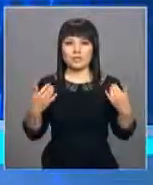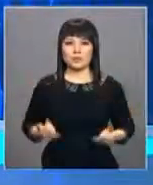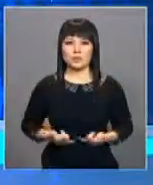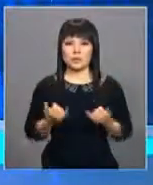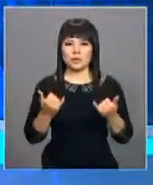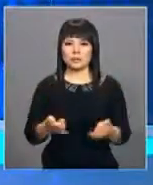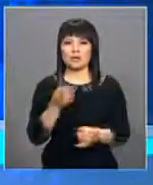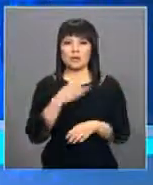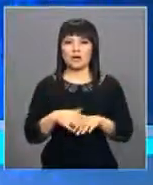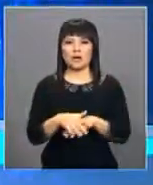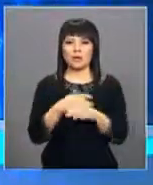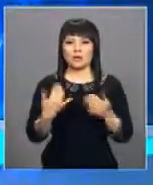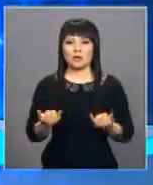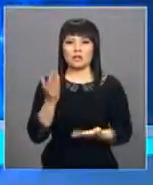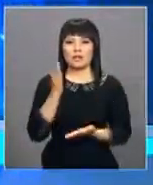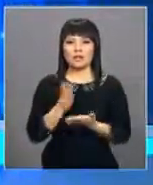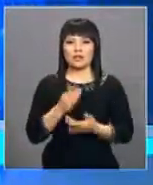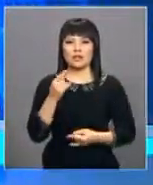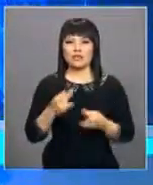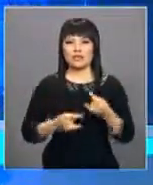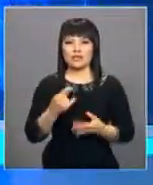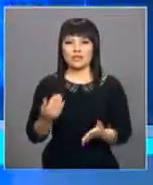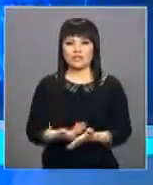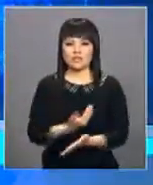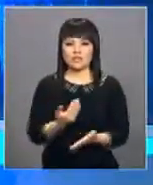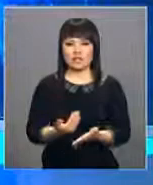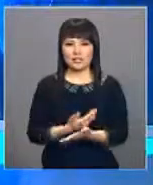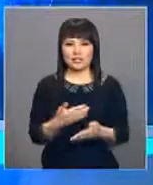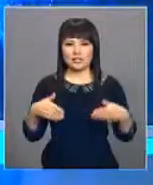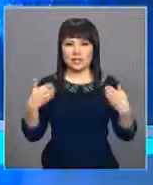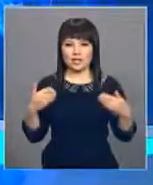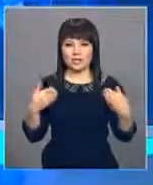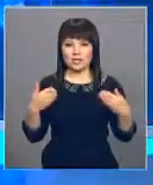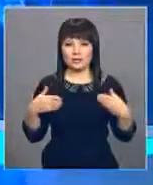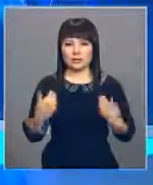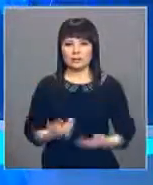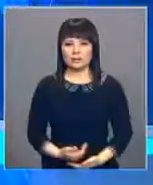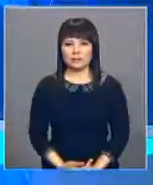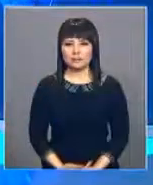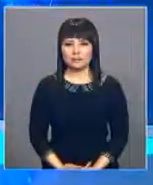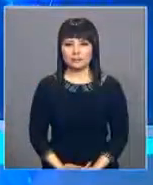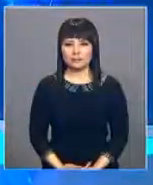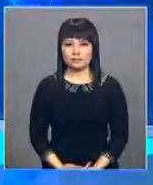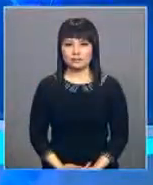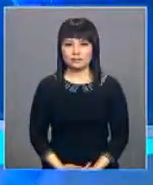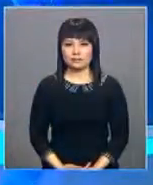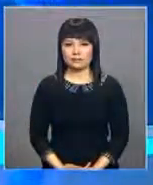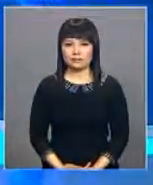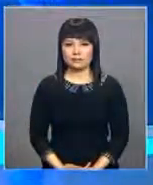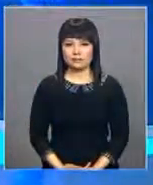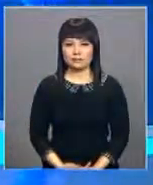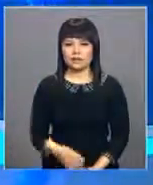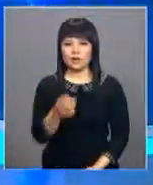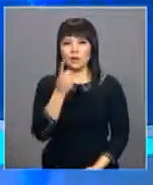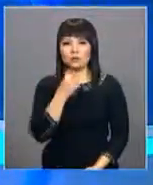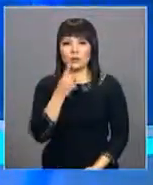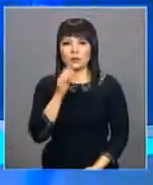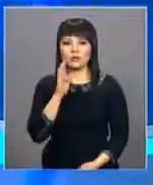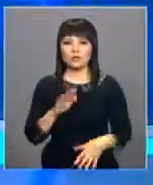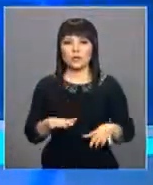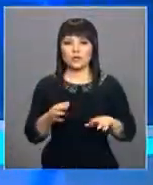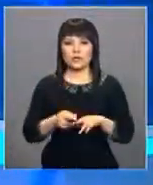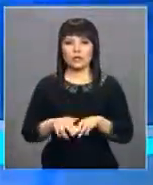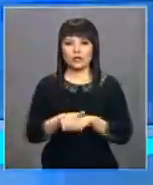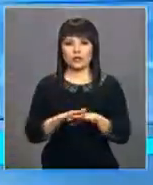Армысыздар, сіздер мен Жанар Нендігерей, ал жаңалықтар топтамасына сурда аударма жасайтын әріптесім Шырын Қожбанова. Қызыл судан төнген